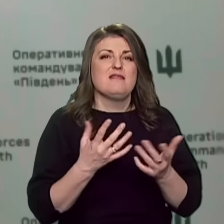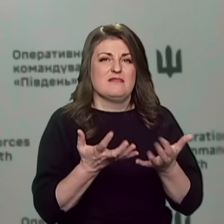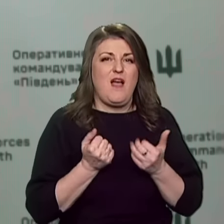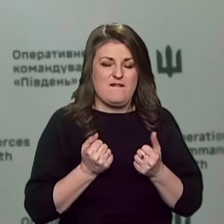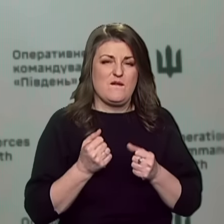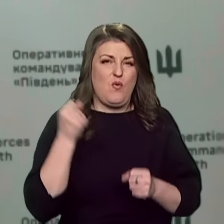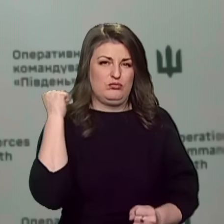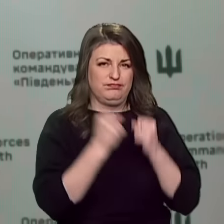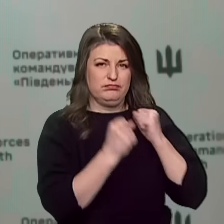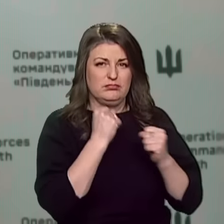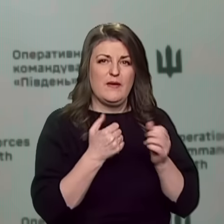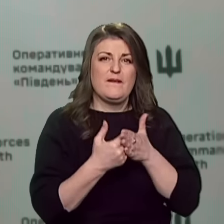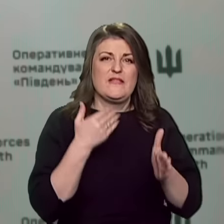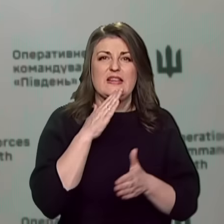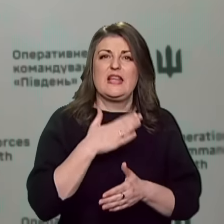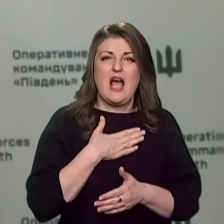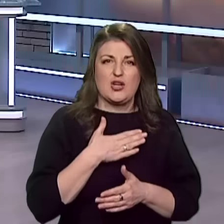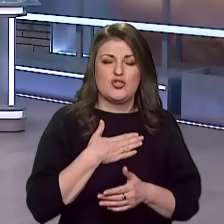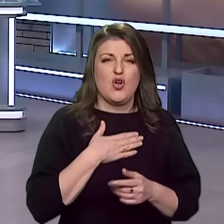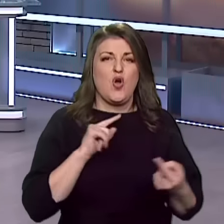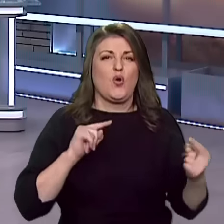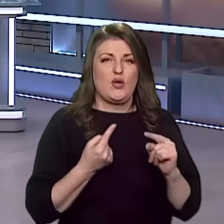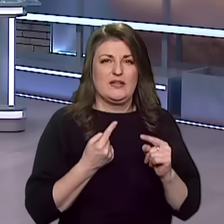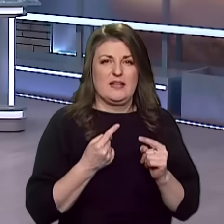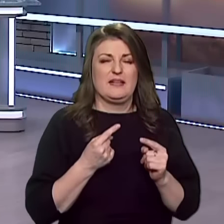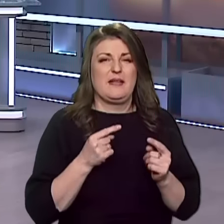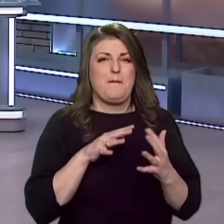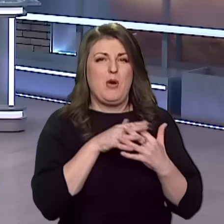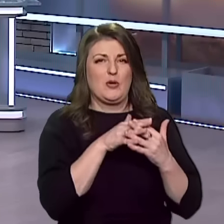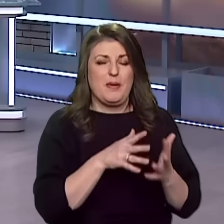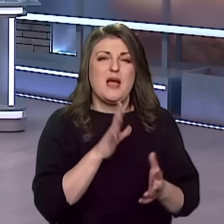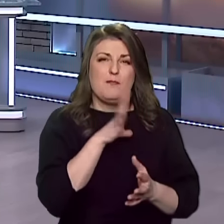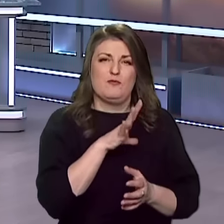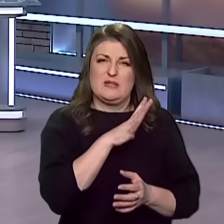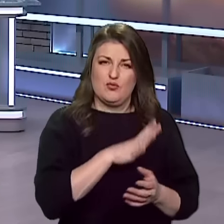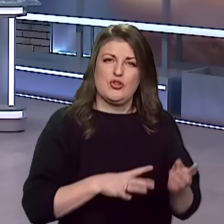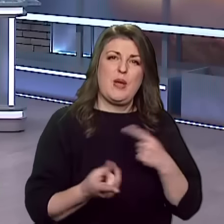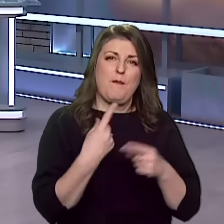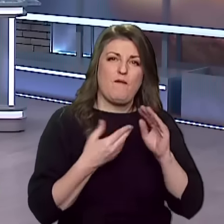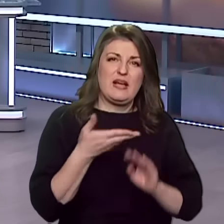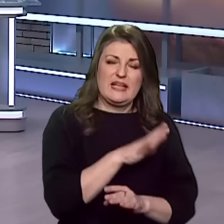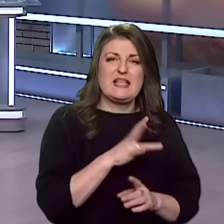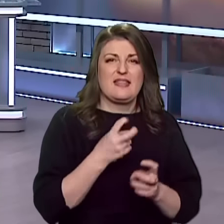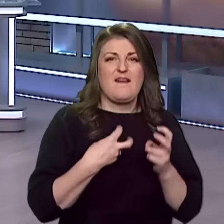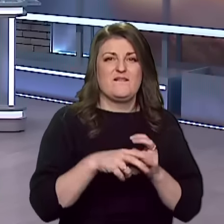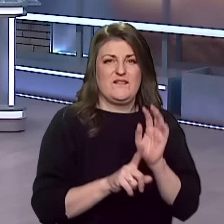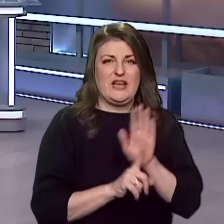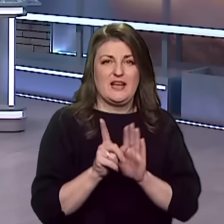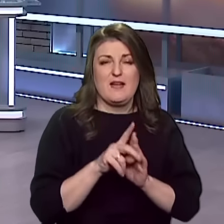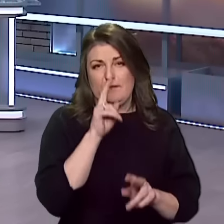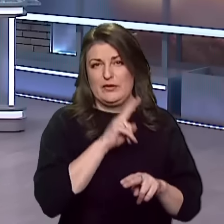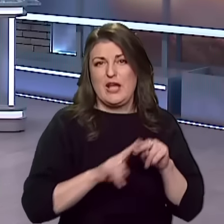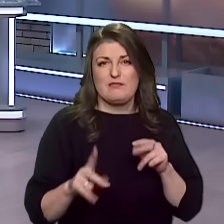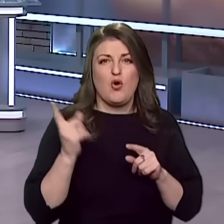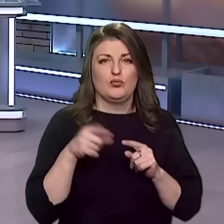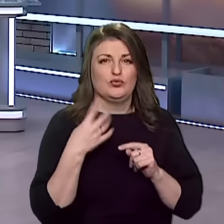зазнавши вогневого ураження від нашої контрбатарейної боротьби, був змушений повернути на вихідні позиції,